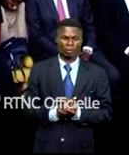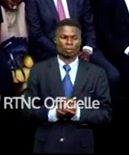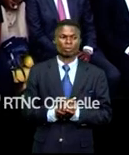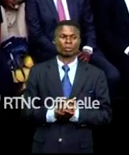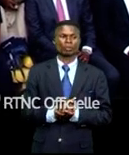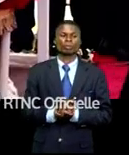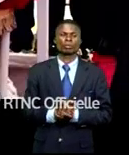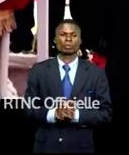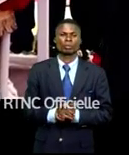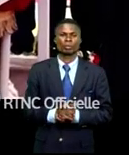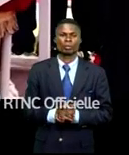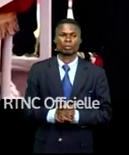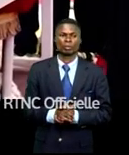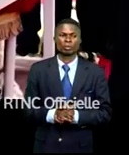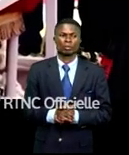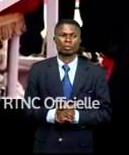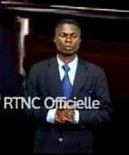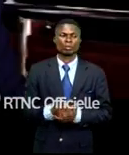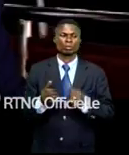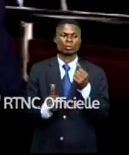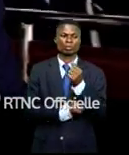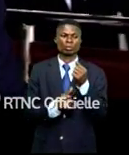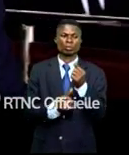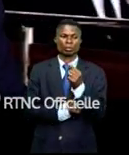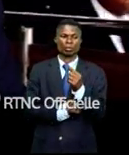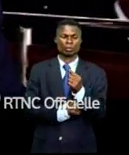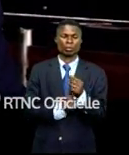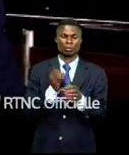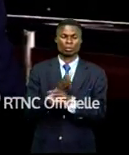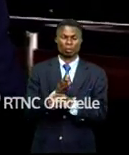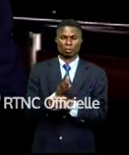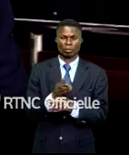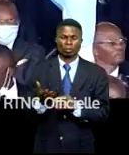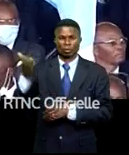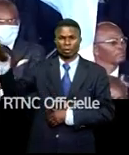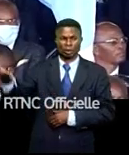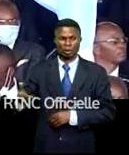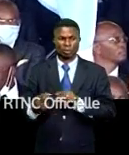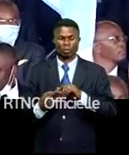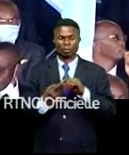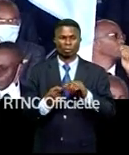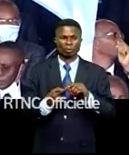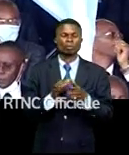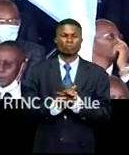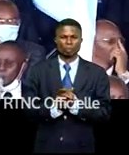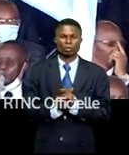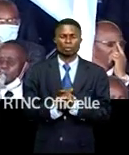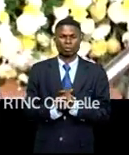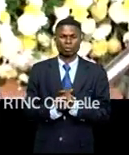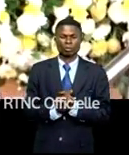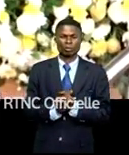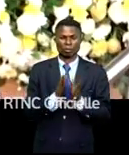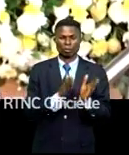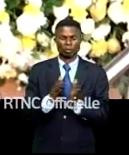chefs religieux, l'assistance a été conviée à suivre le parcours exceptionnel du 5e président de la République élu des Tanzanie,